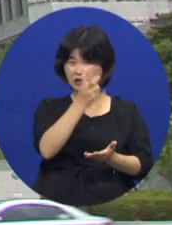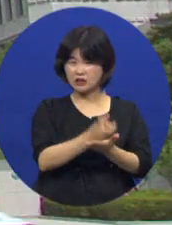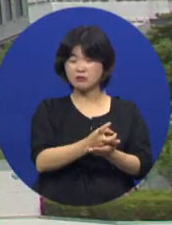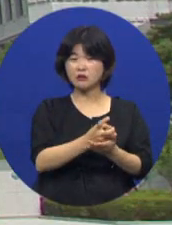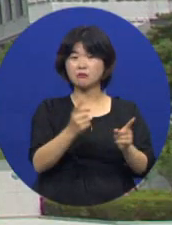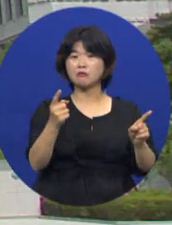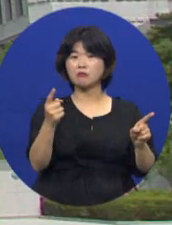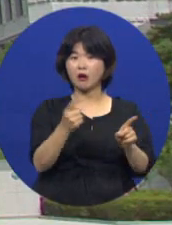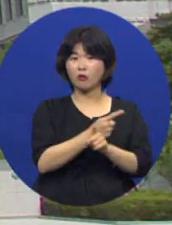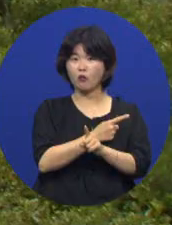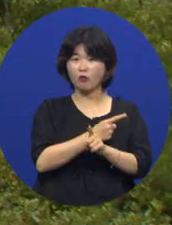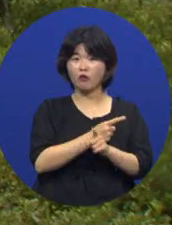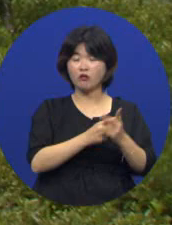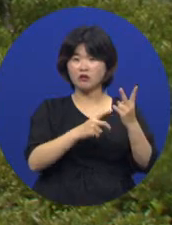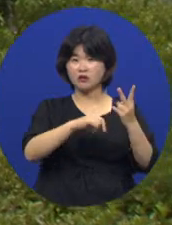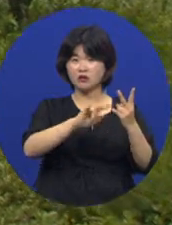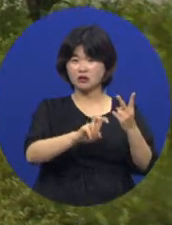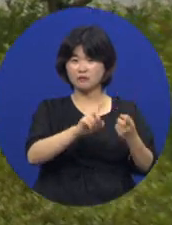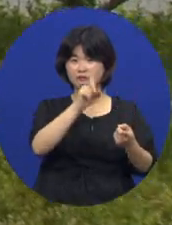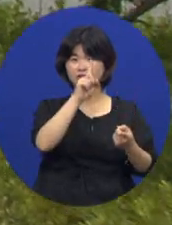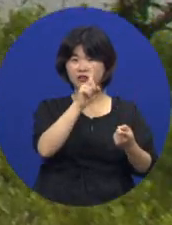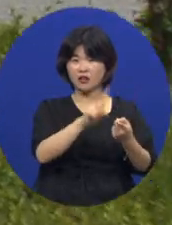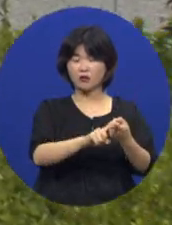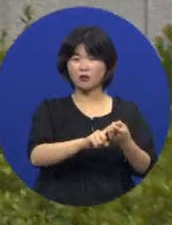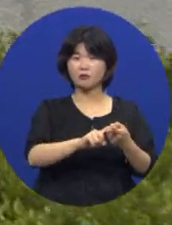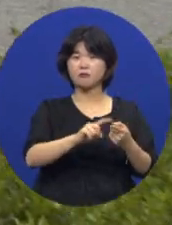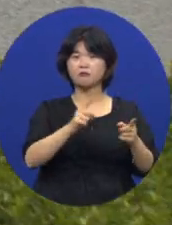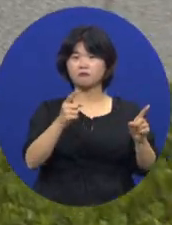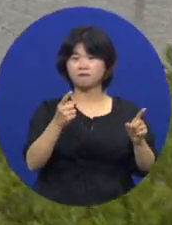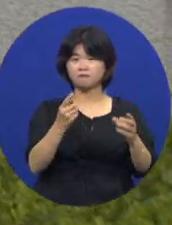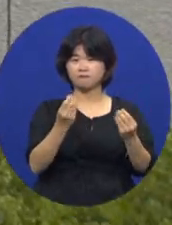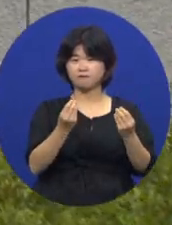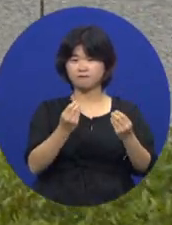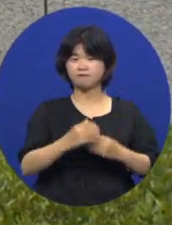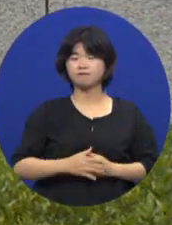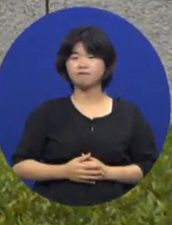파기하고 사건을 2심 재판부 로 돌려보냈습니다